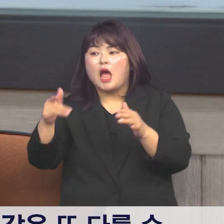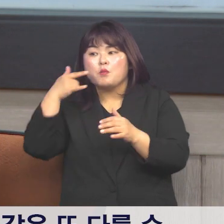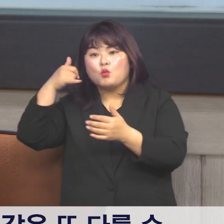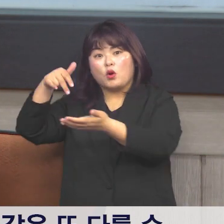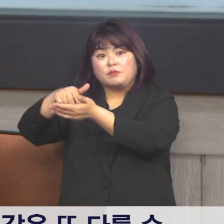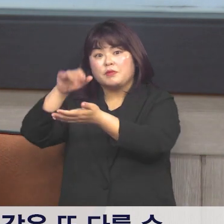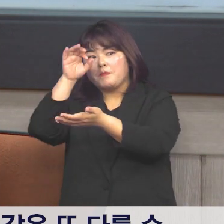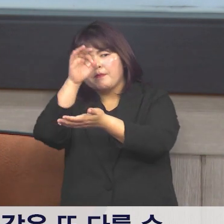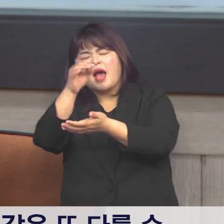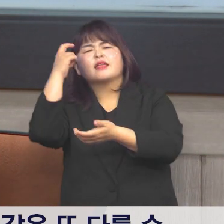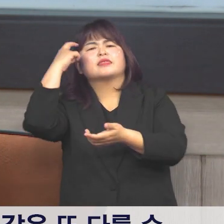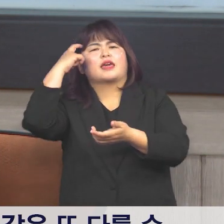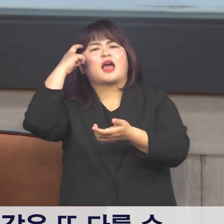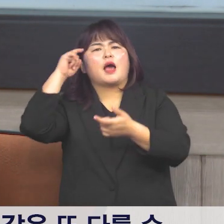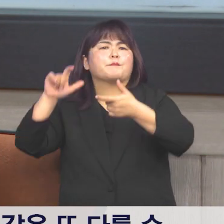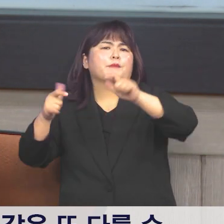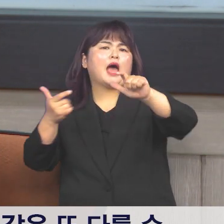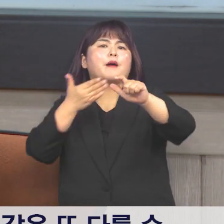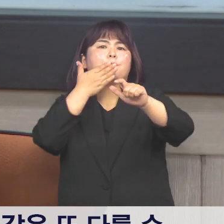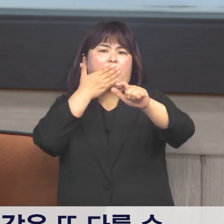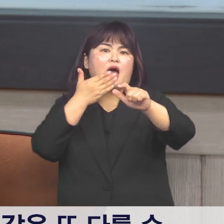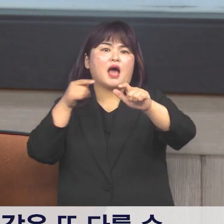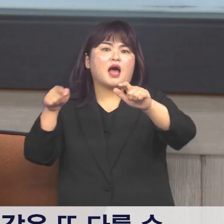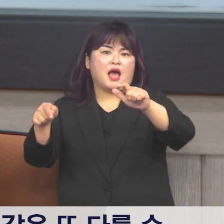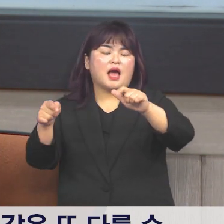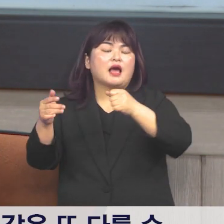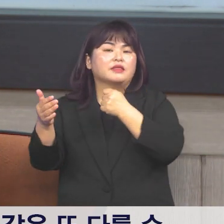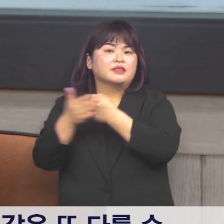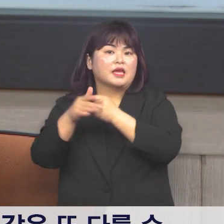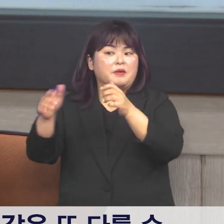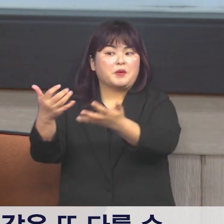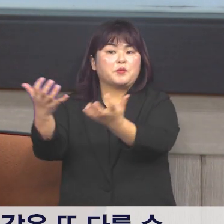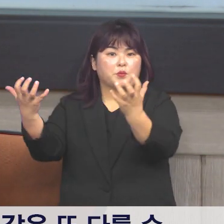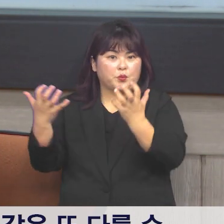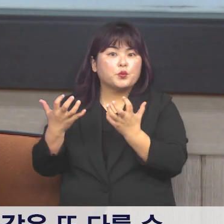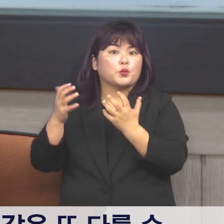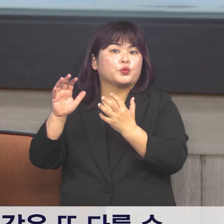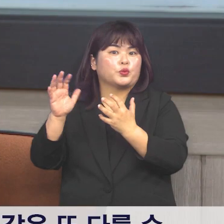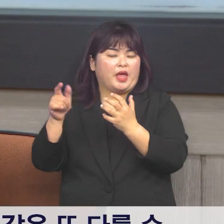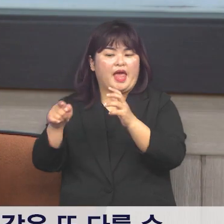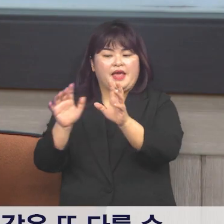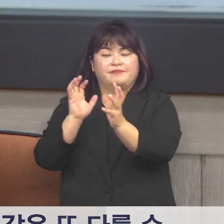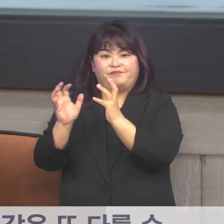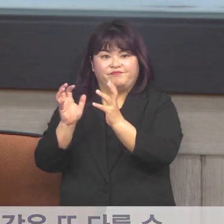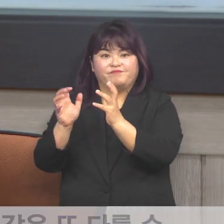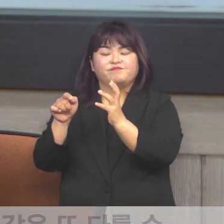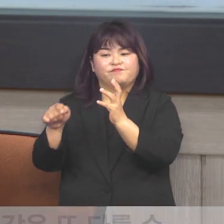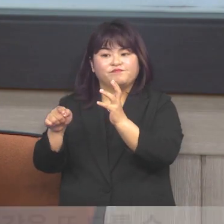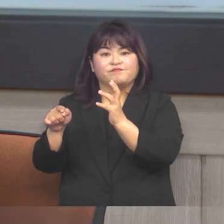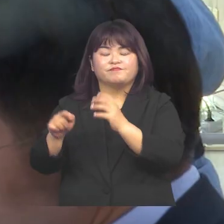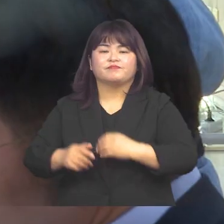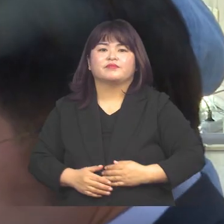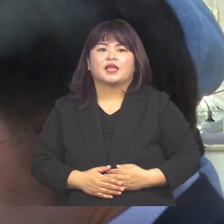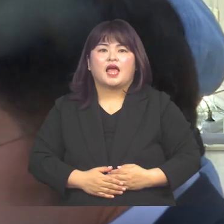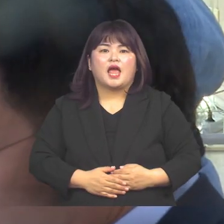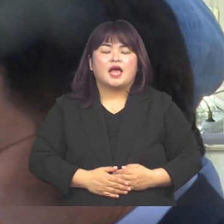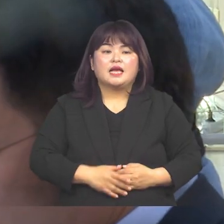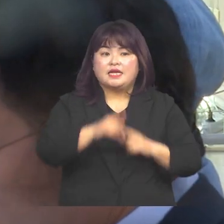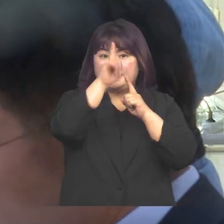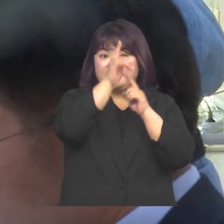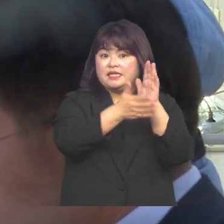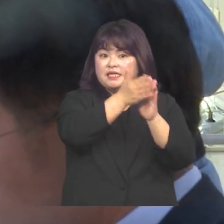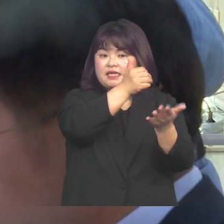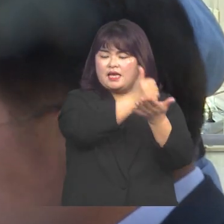보는 시각을 또 좀 다를 수 있겠다 해서 이렇게 모시고 간담회를 갖고 있습니다. 이